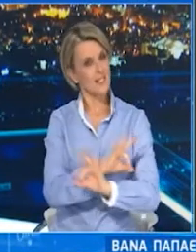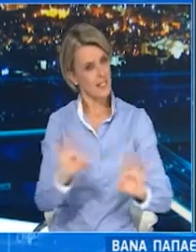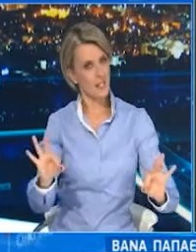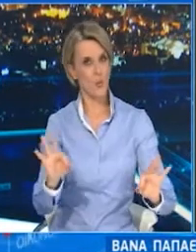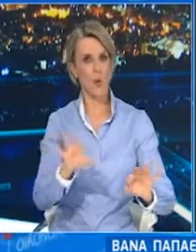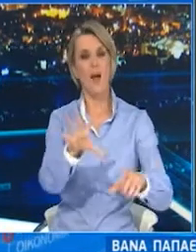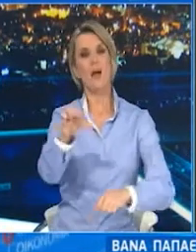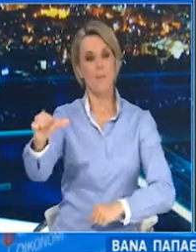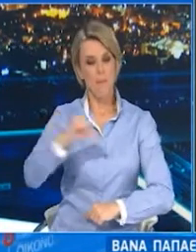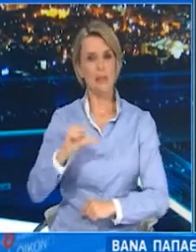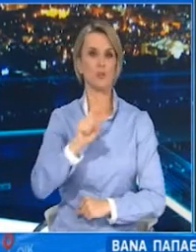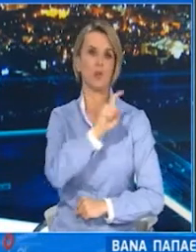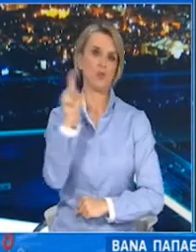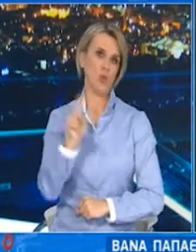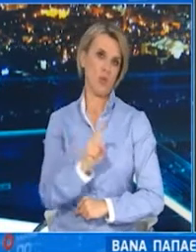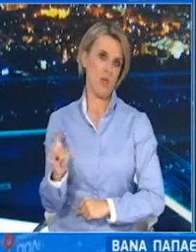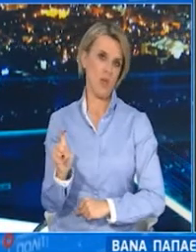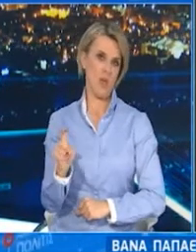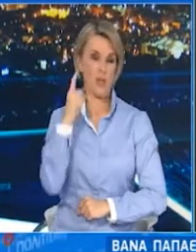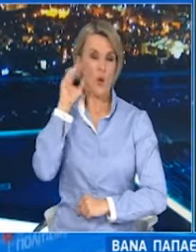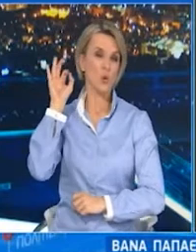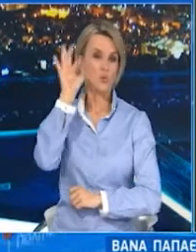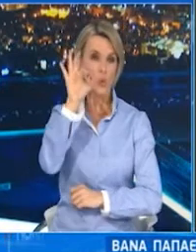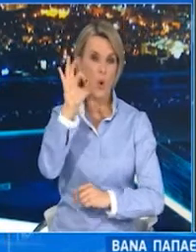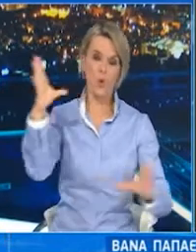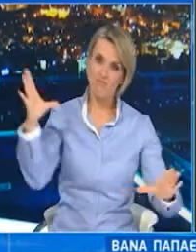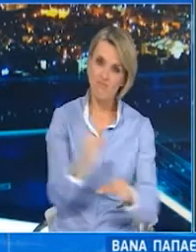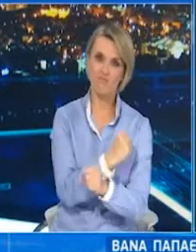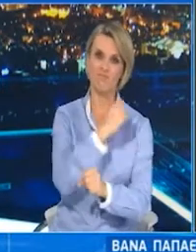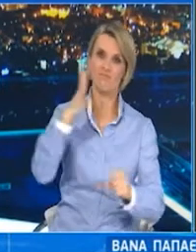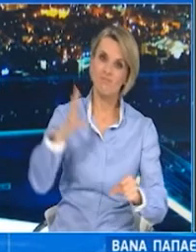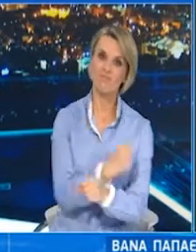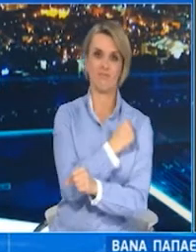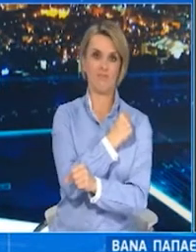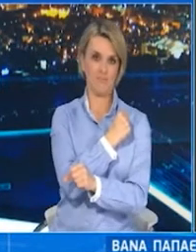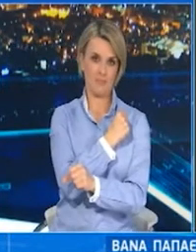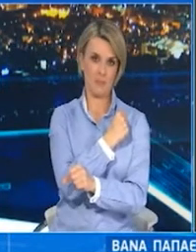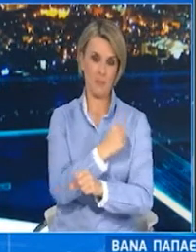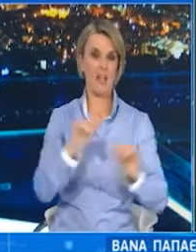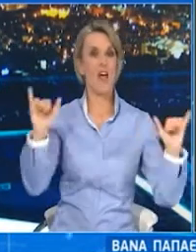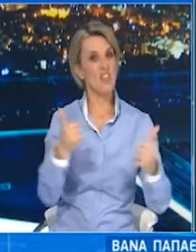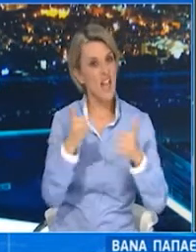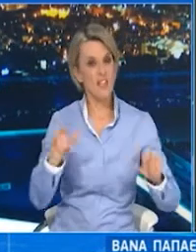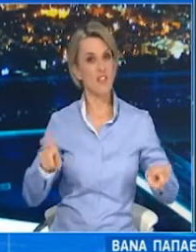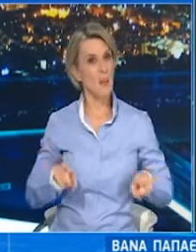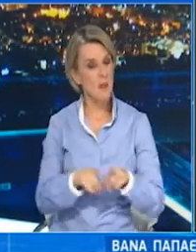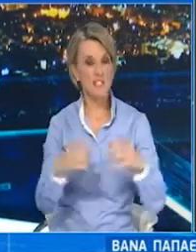να βάζουμε στόχους, να τους πετυχαίνουμε, αλλά και να διασκεδάζουμε ανέμελα με συγγενείς και φίλους. Προσοχή όμως.